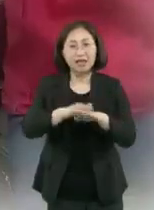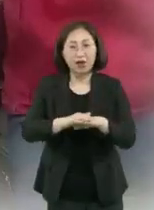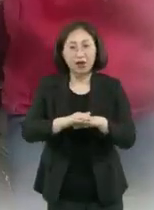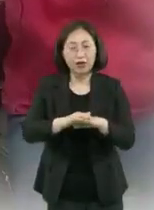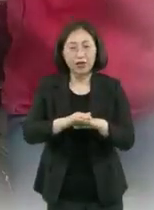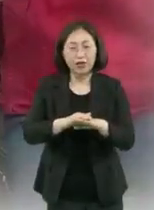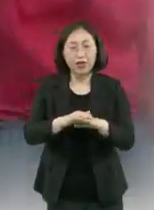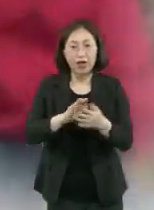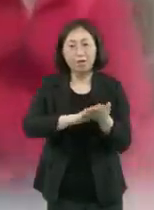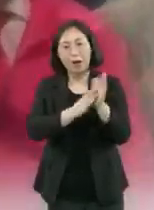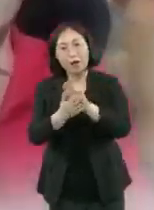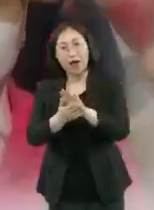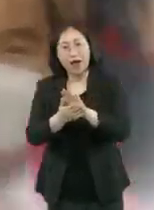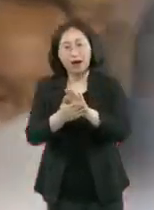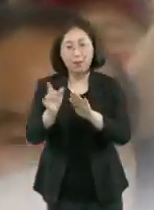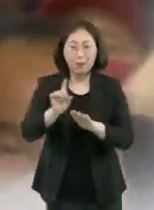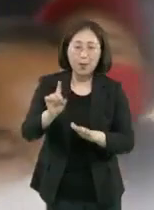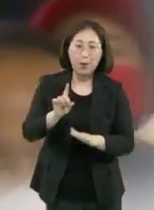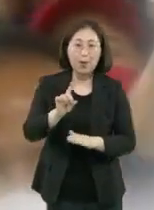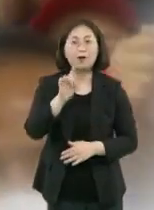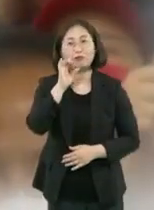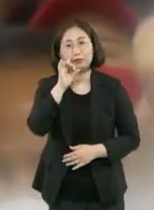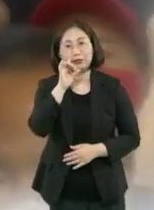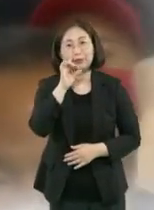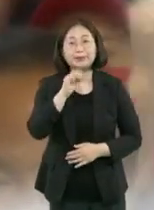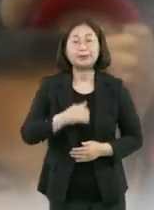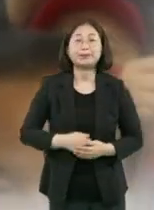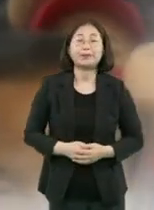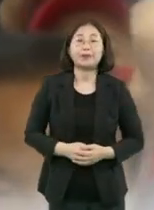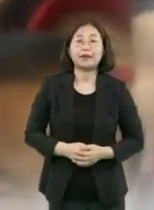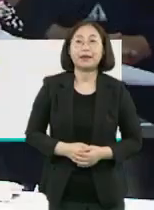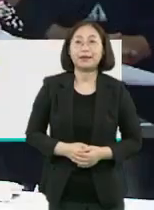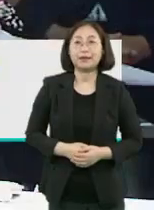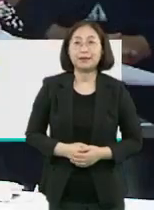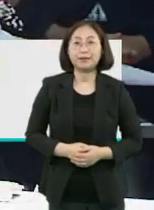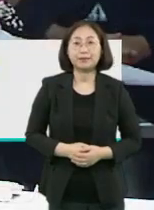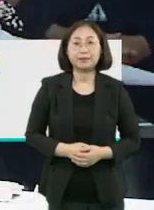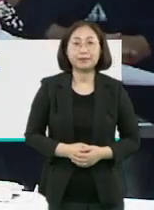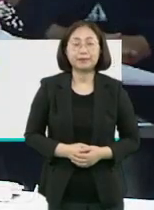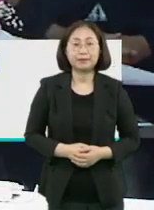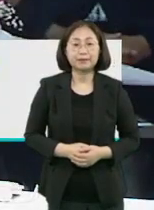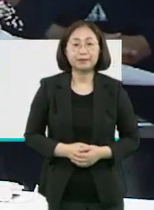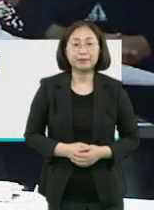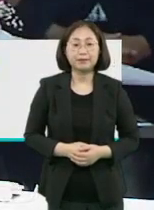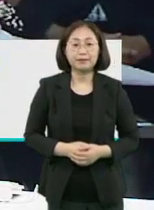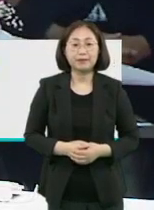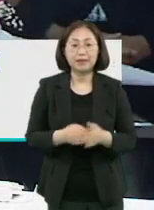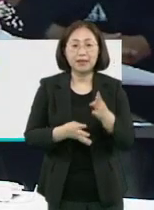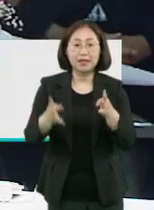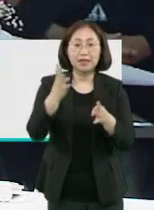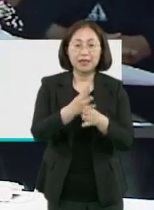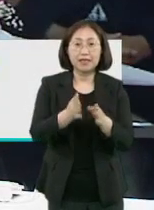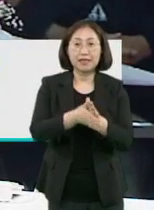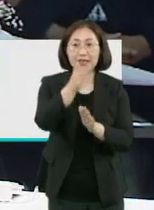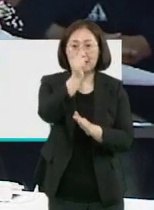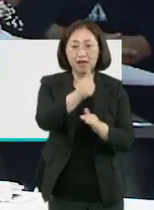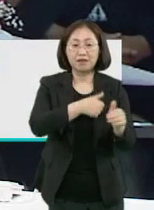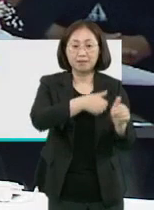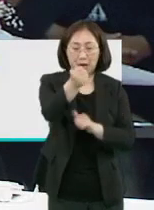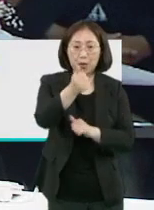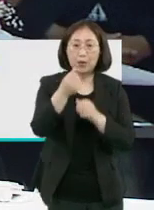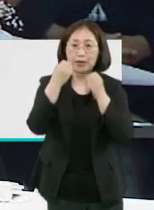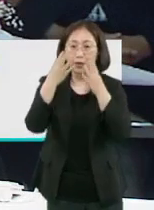가져다 줄지 주목됩니다. TJB 장석영입니다. 재선의 현직 시장을 누르고